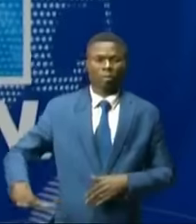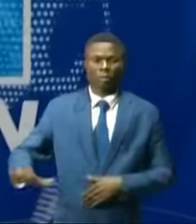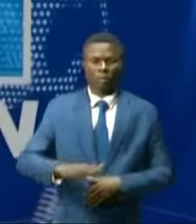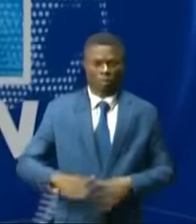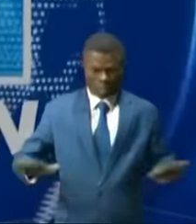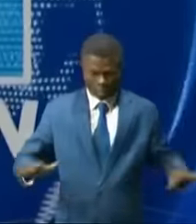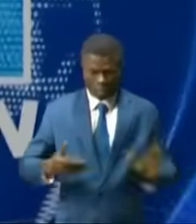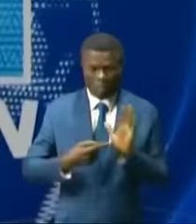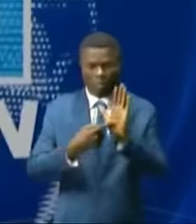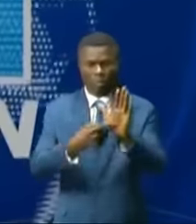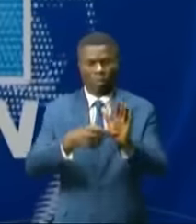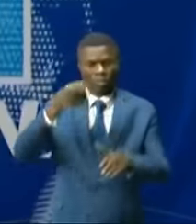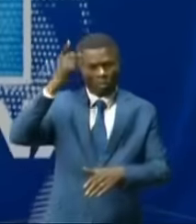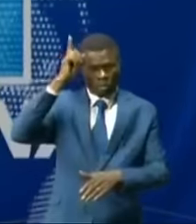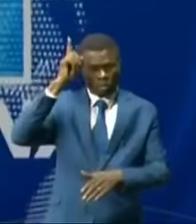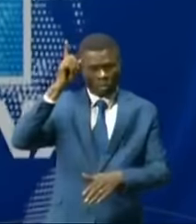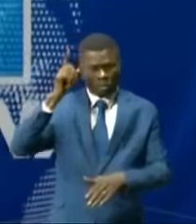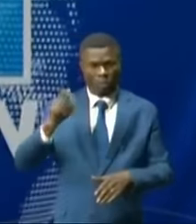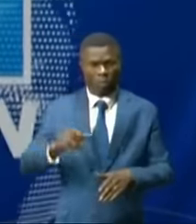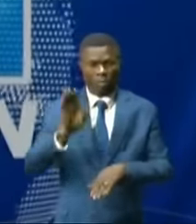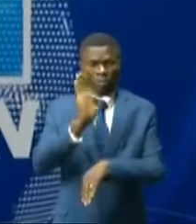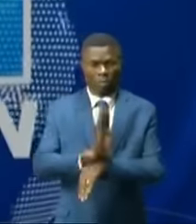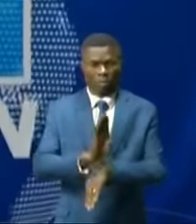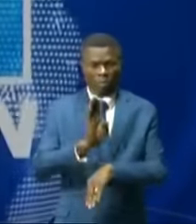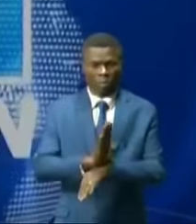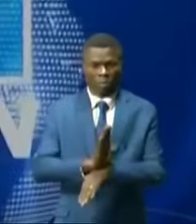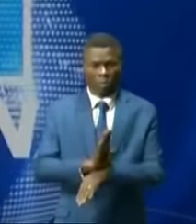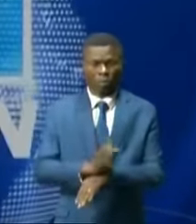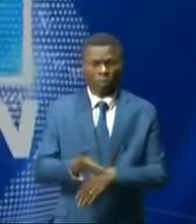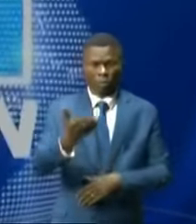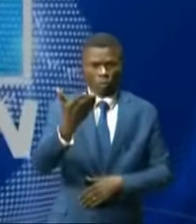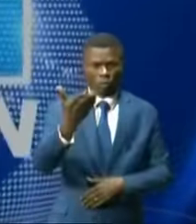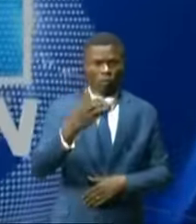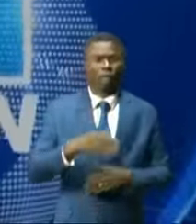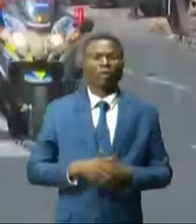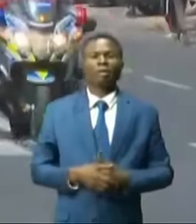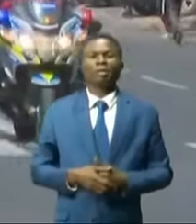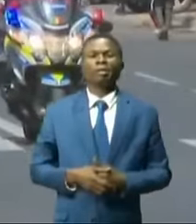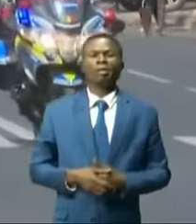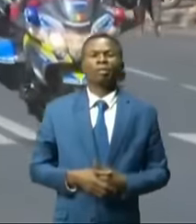avoir représenté longtemps le pays au Congo-Brazzaville. Peggy Mukunda, commentaire.